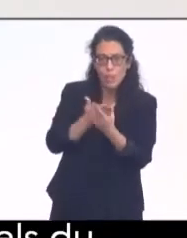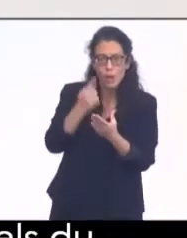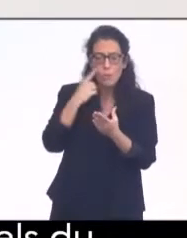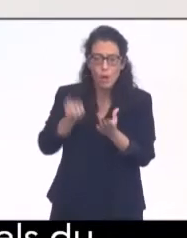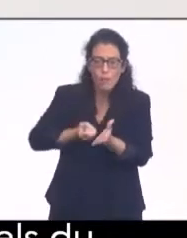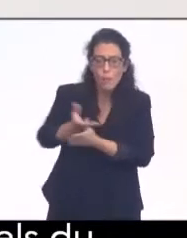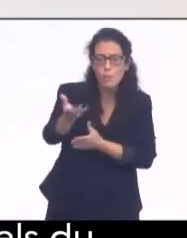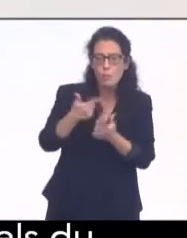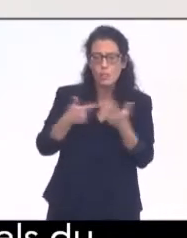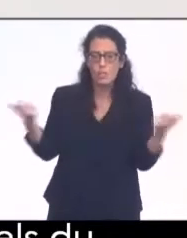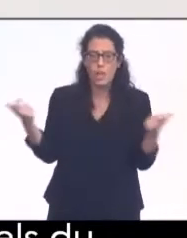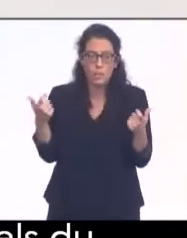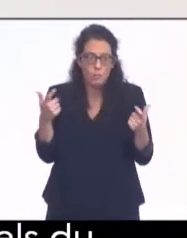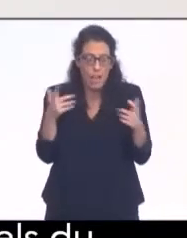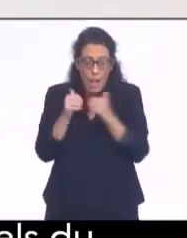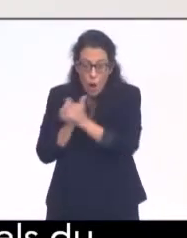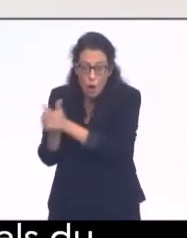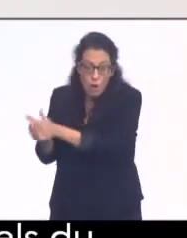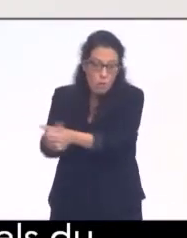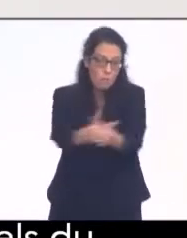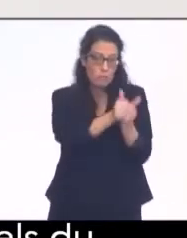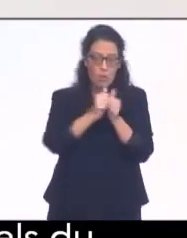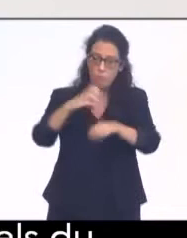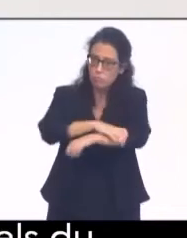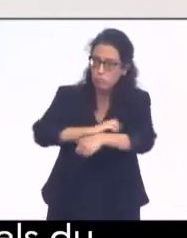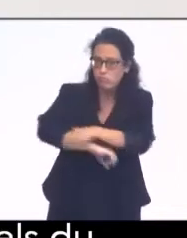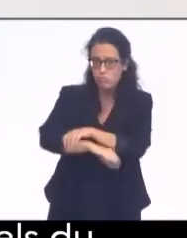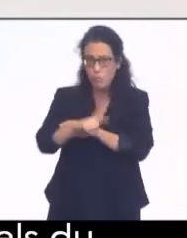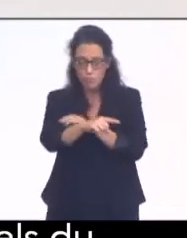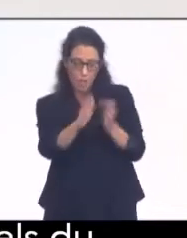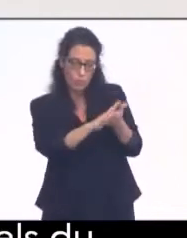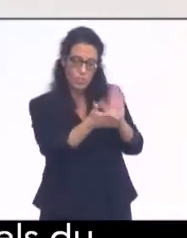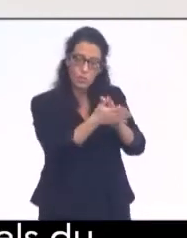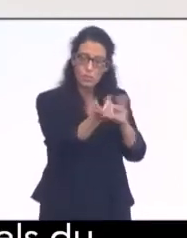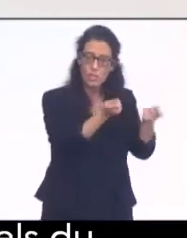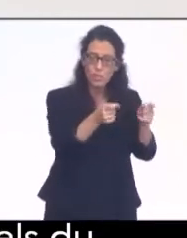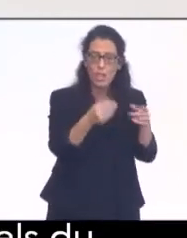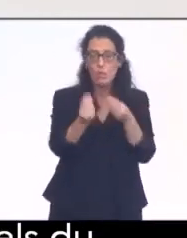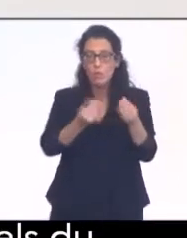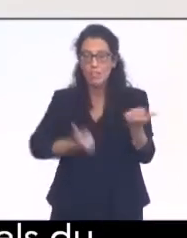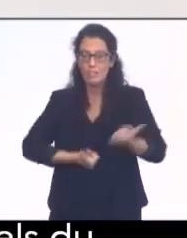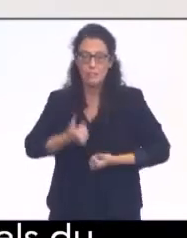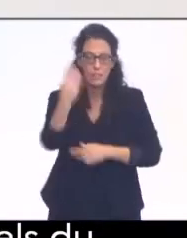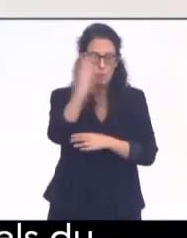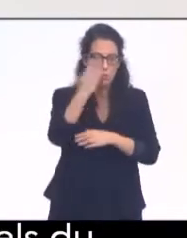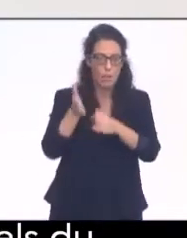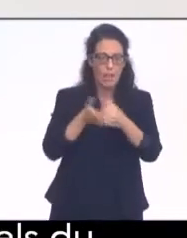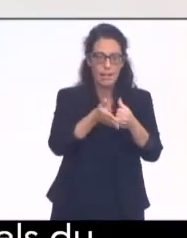nous faisons feu de tout bois, tous ensemble, pour aider justement les associations gestionnaires et les services à pouvoir trouver ces renforts de personnel.